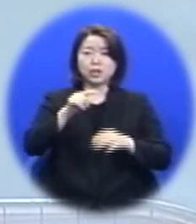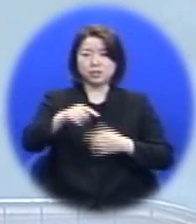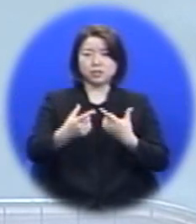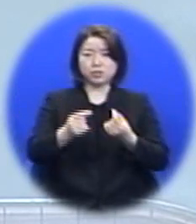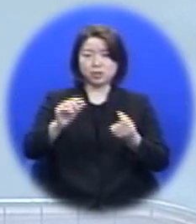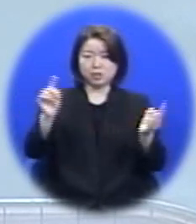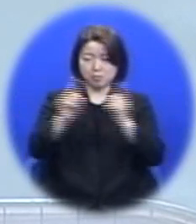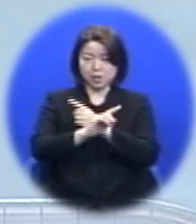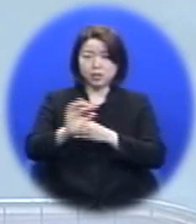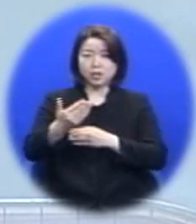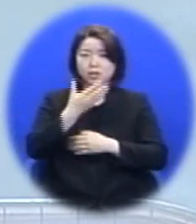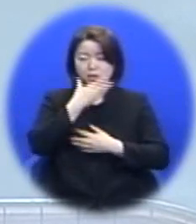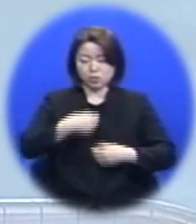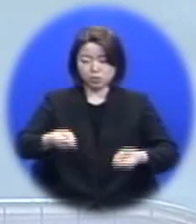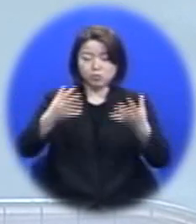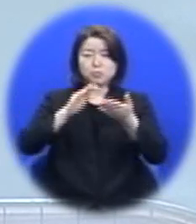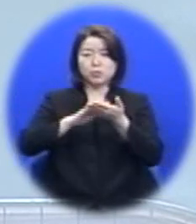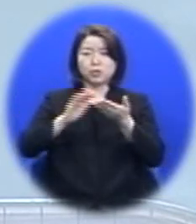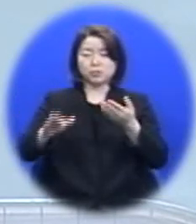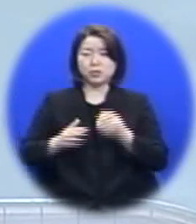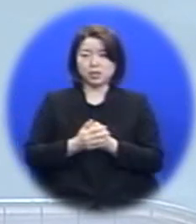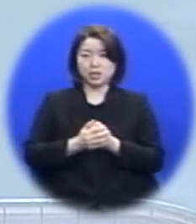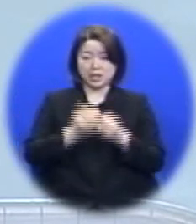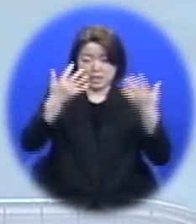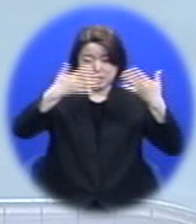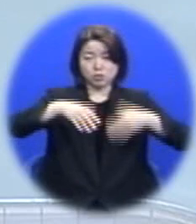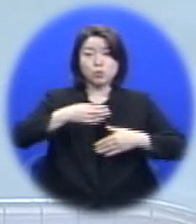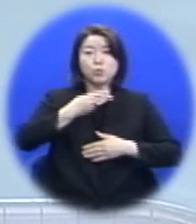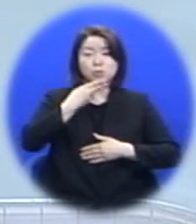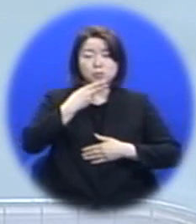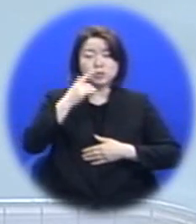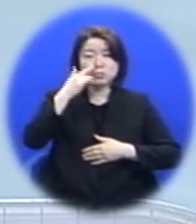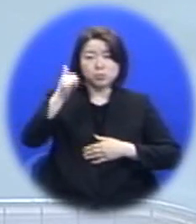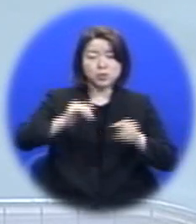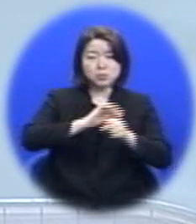축복합니다. 조건 없이 부모님을 용서하고 사랑합시다.